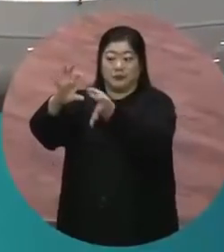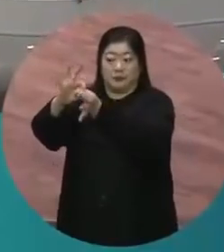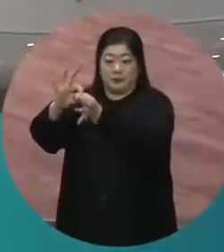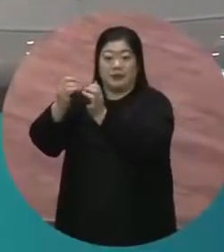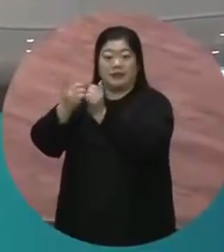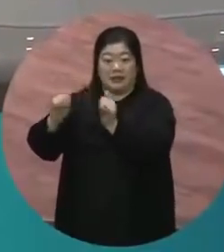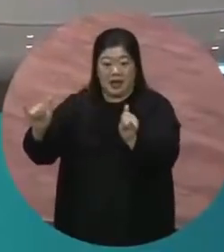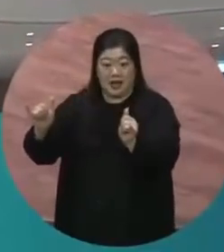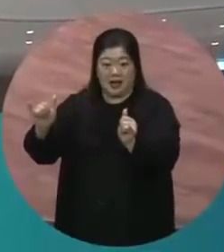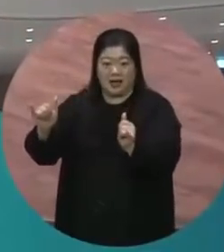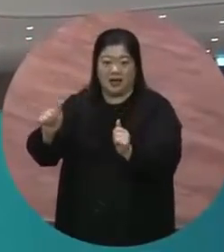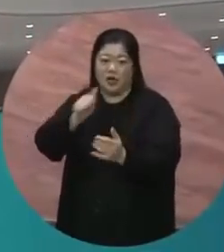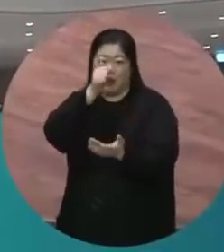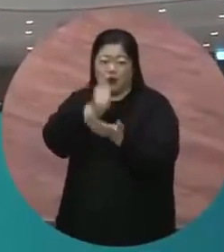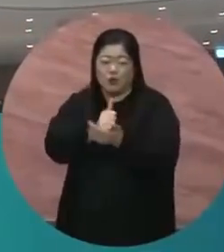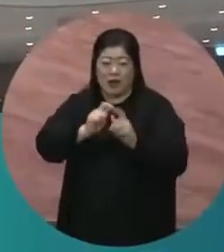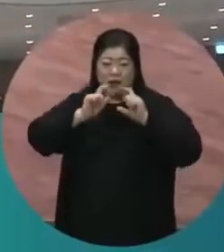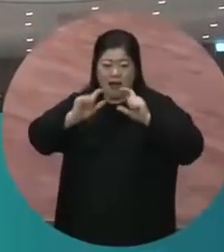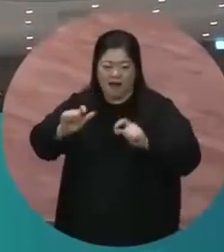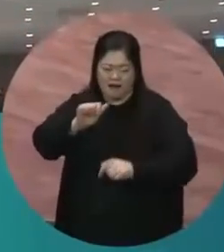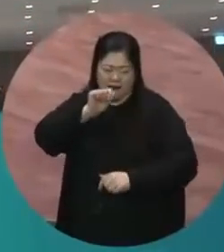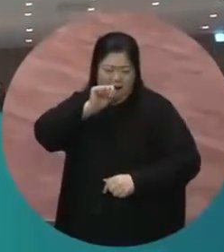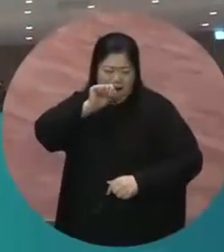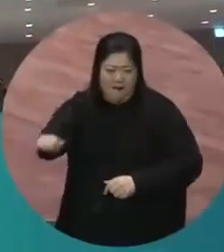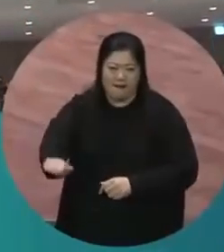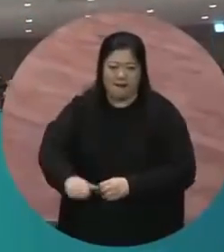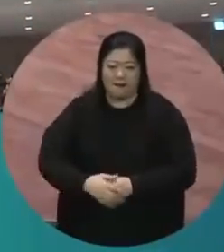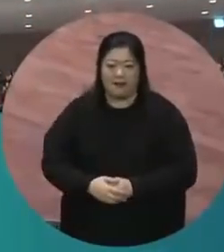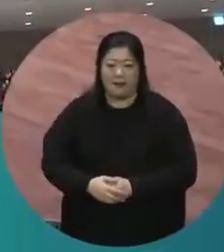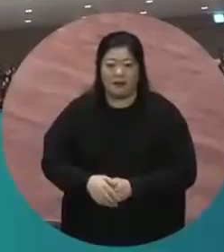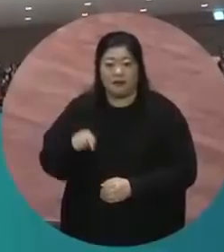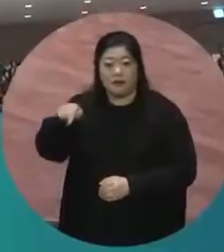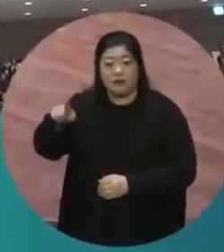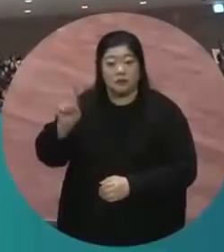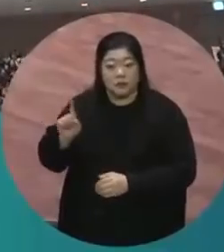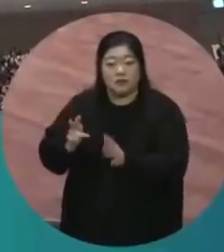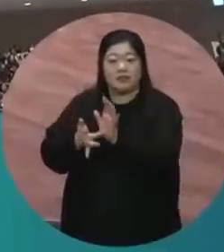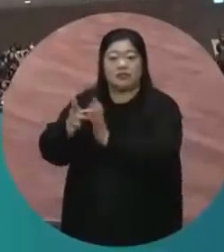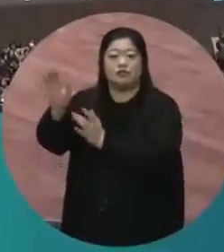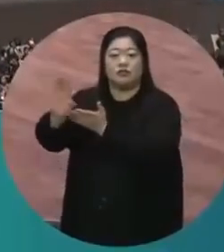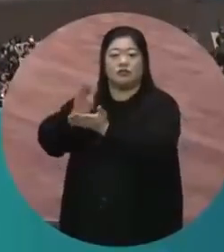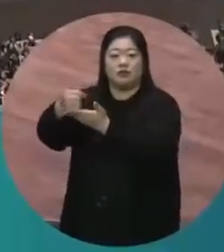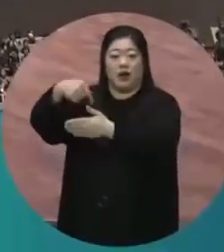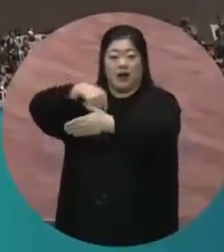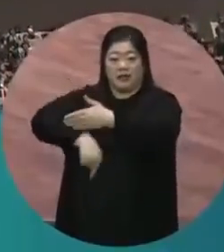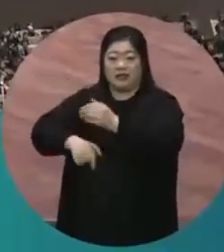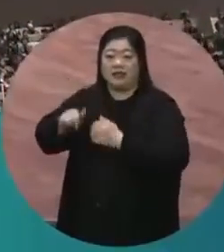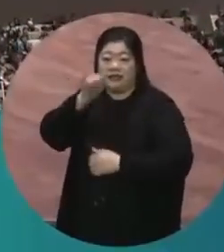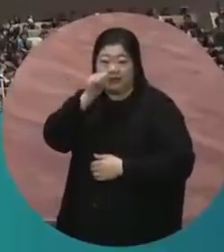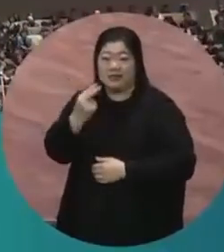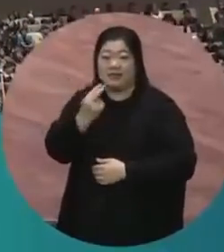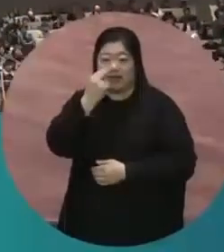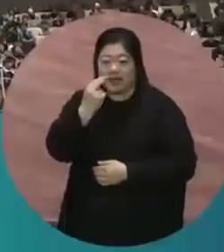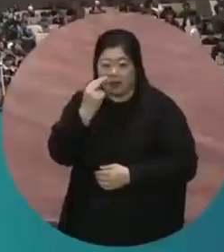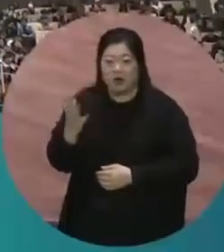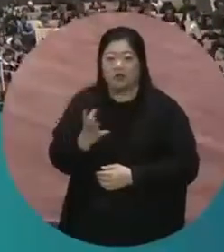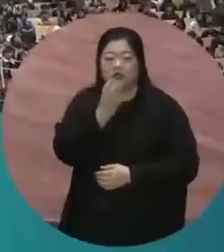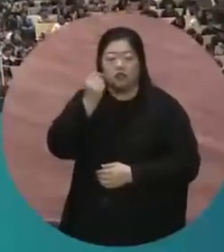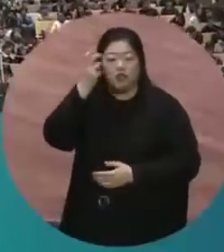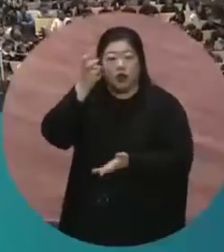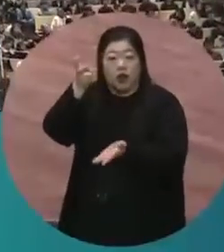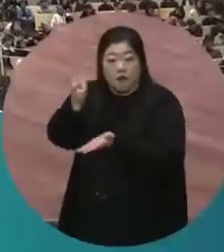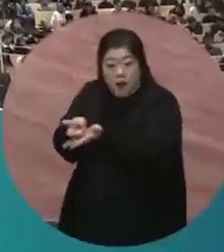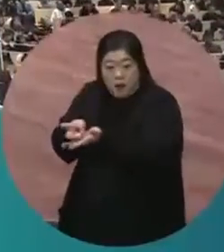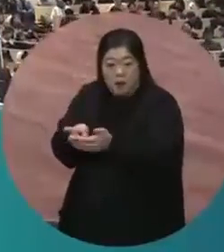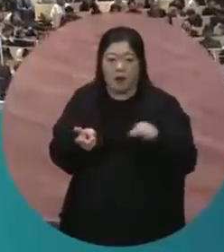뭐요? 결코 정죄함이 없나니. 자, 이는 그리스도 예수 안에 있는 생명의 승리의 법이